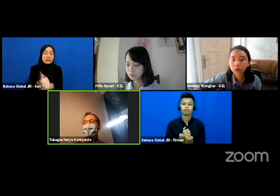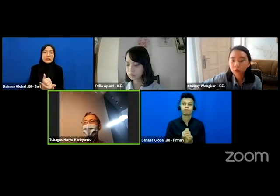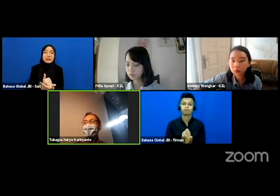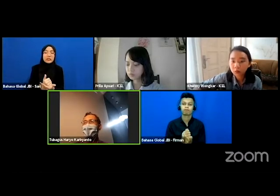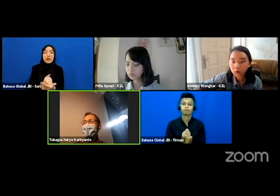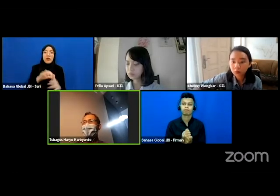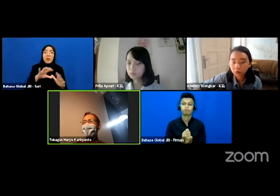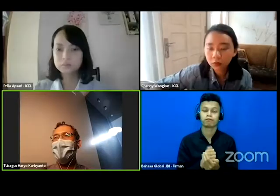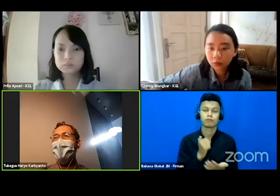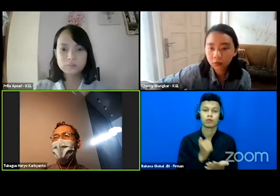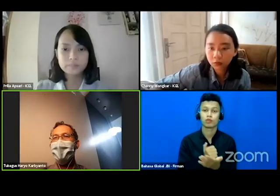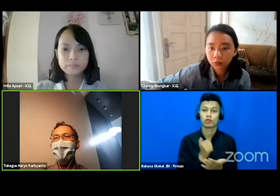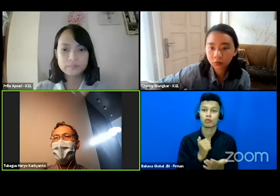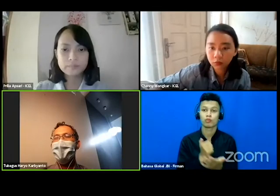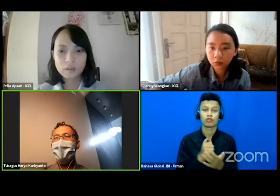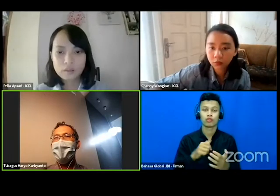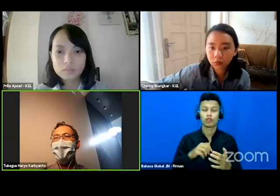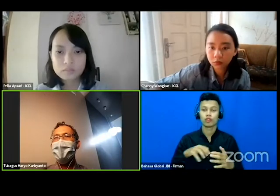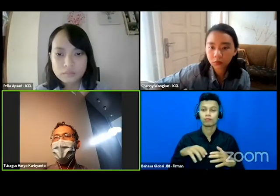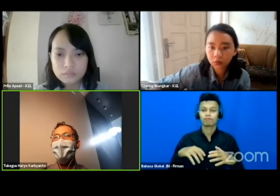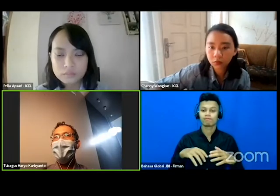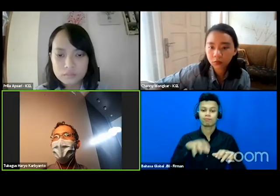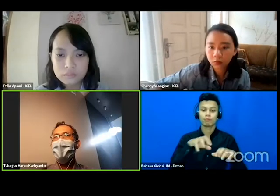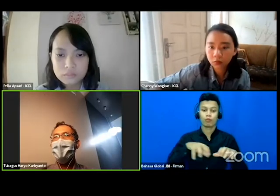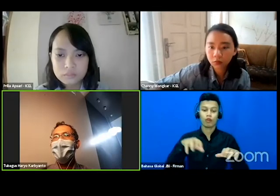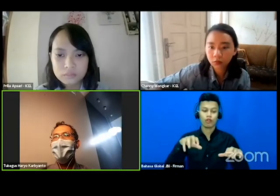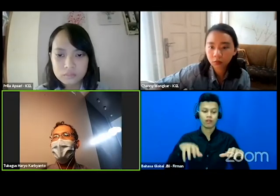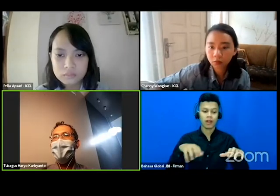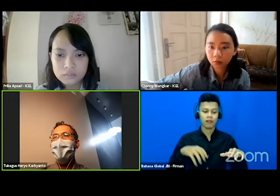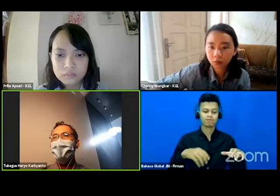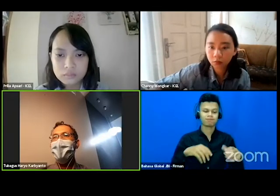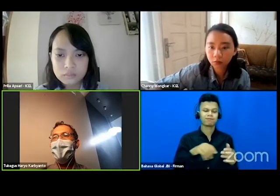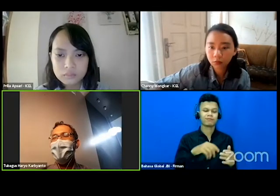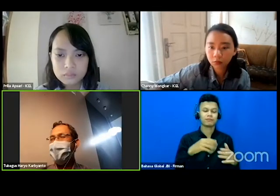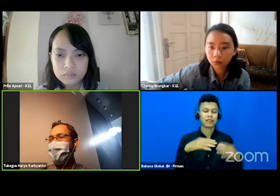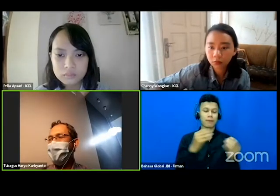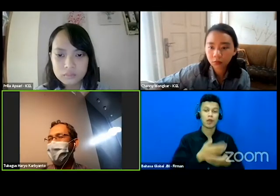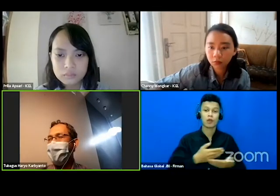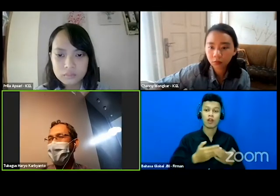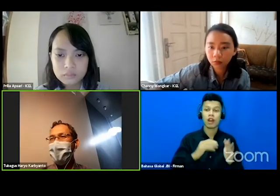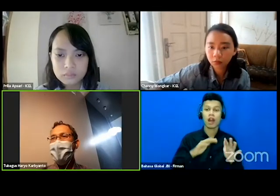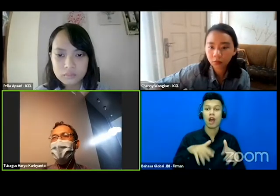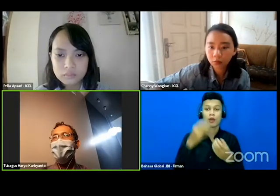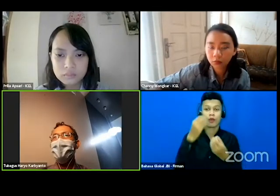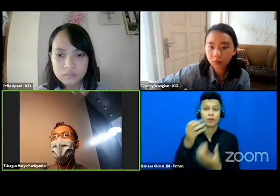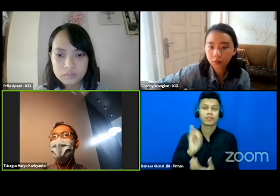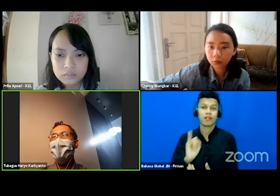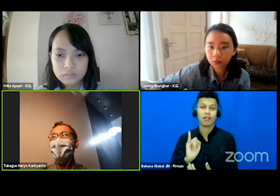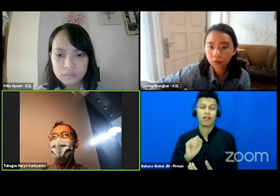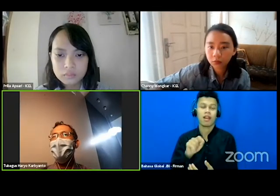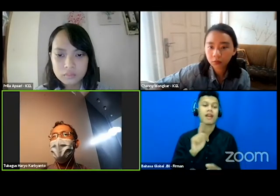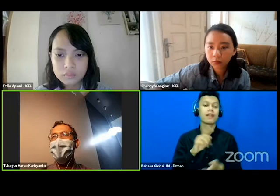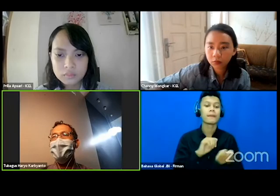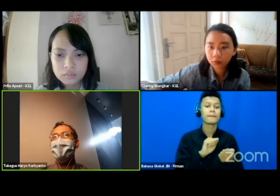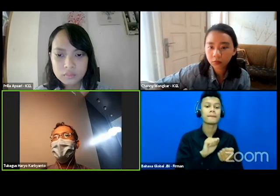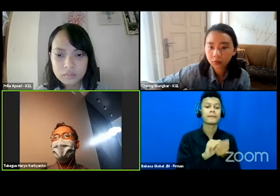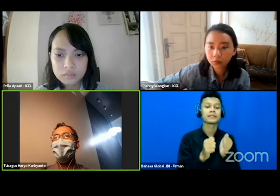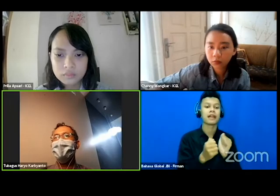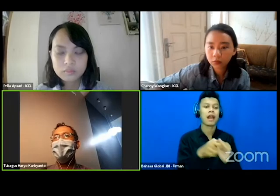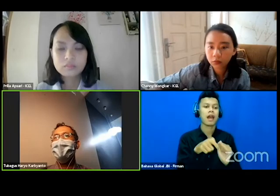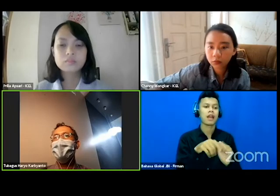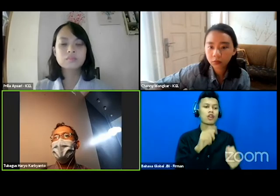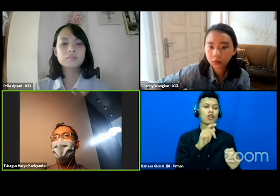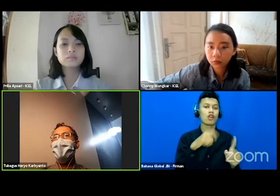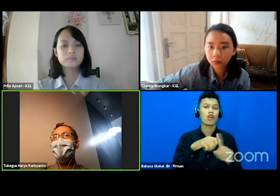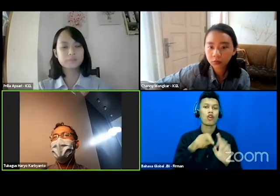atau sebetulnya greenwashing er yang menjadi persoalan di konsumen adalah siapa otoritas